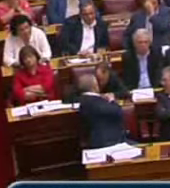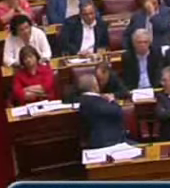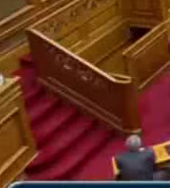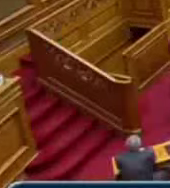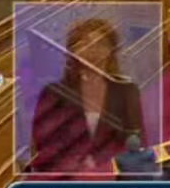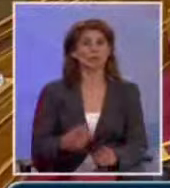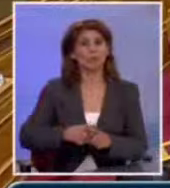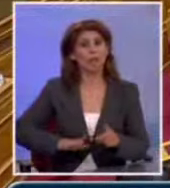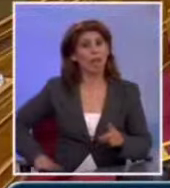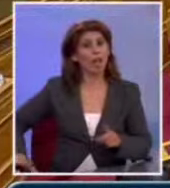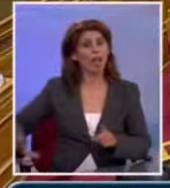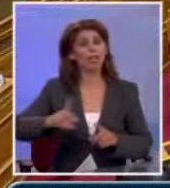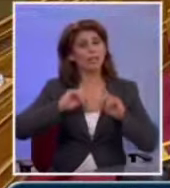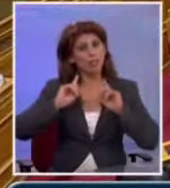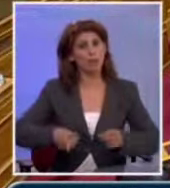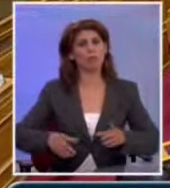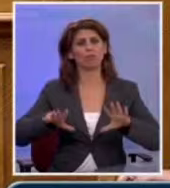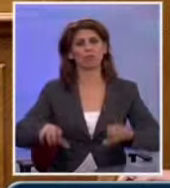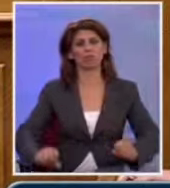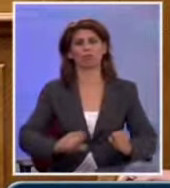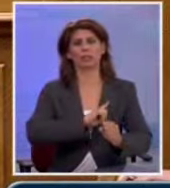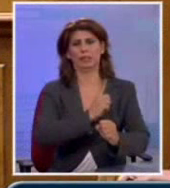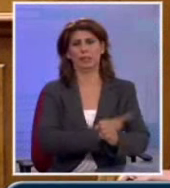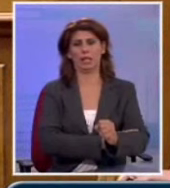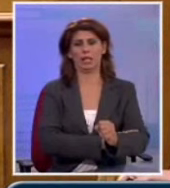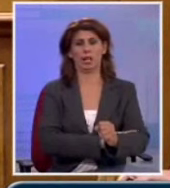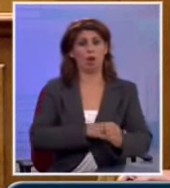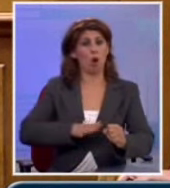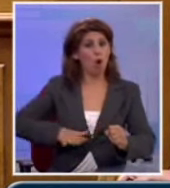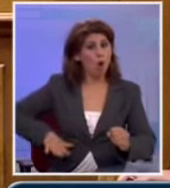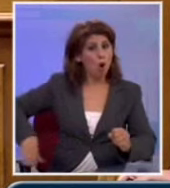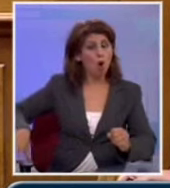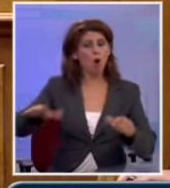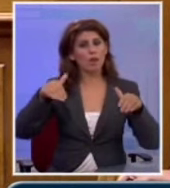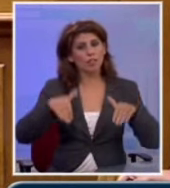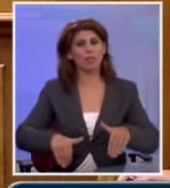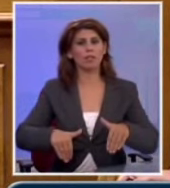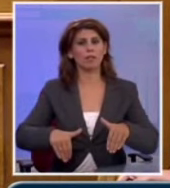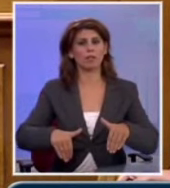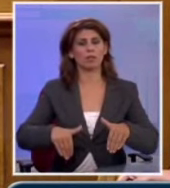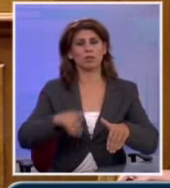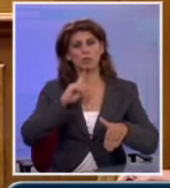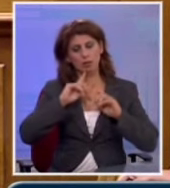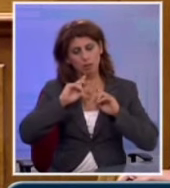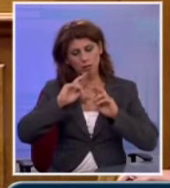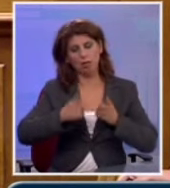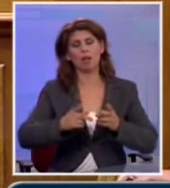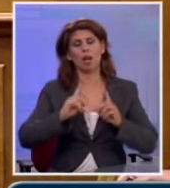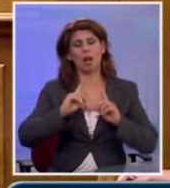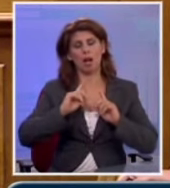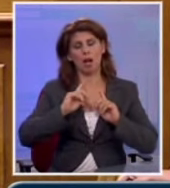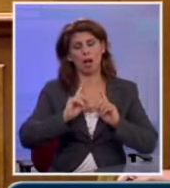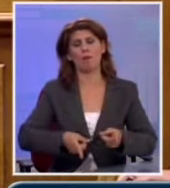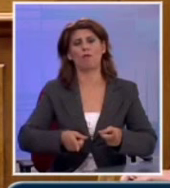Και ο ελληνικός λαός θα αποφασίσει κυρίαρχα και όλοι μας θα σεβαστούμε την επιμηγορία του, όποια και αν είναι